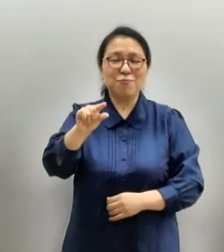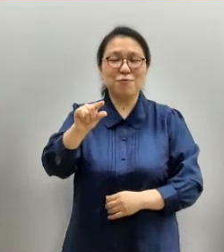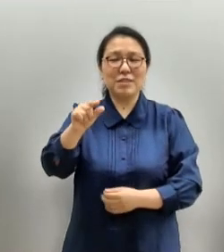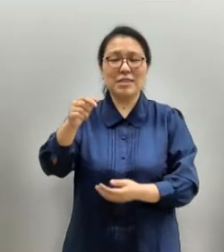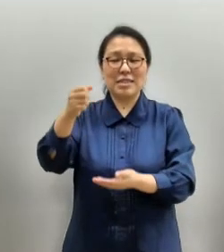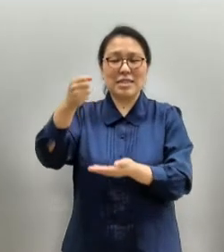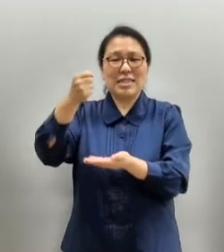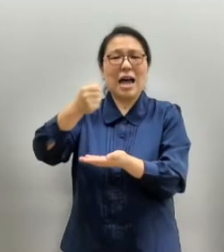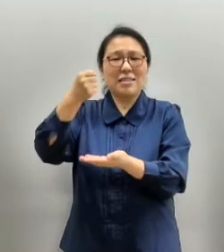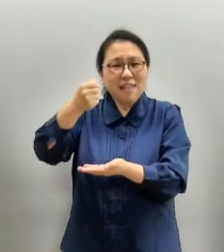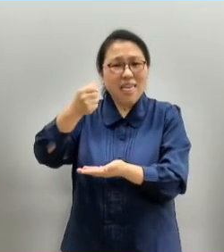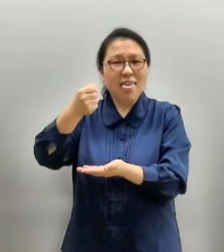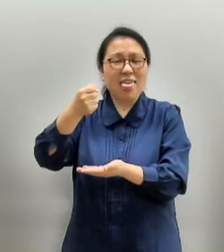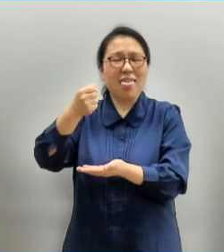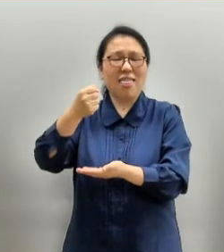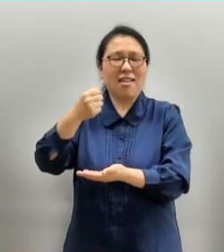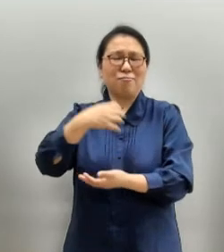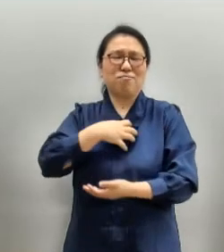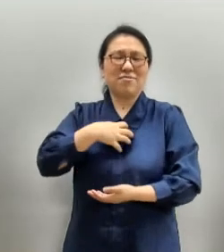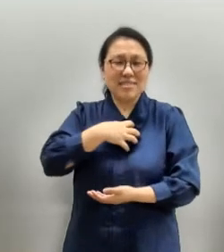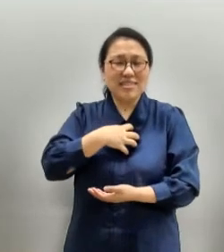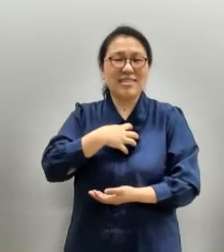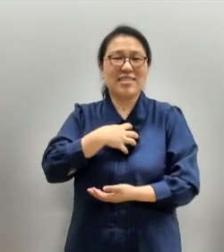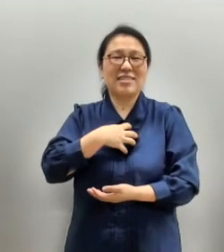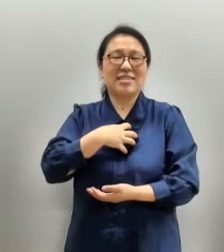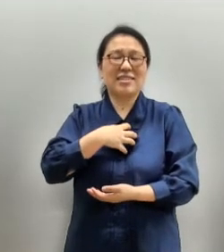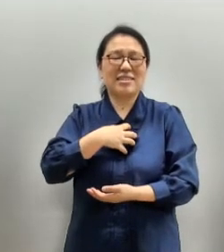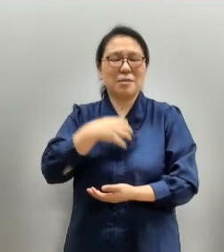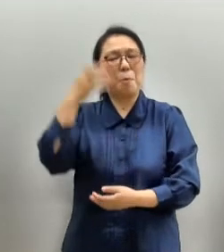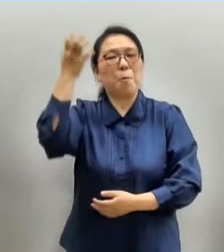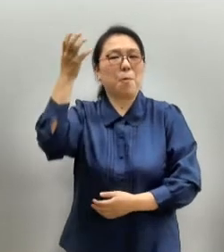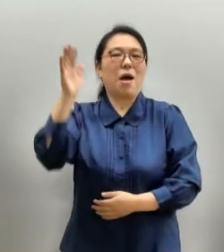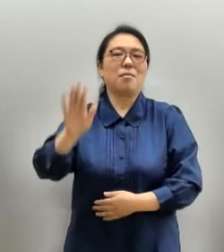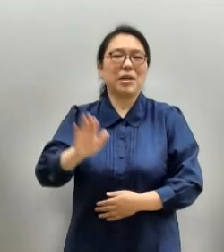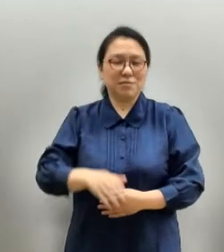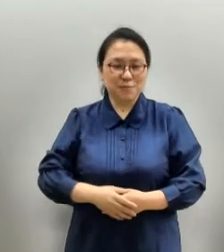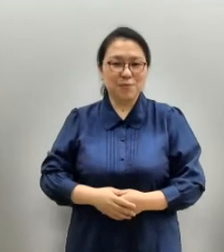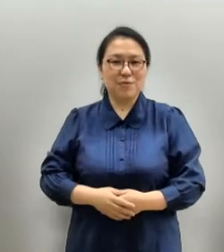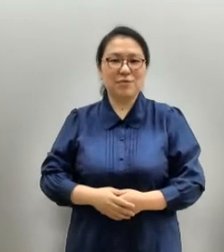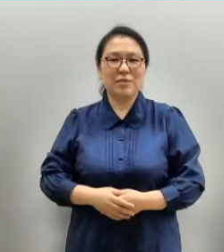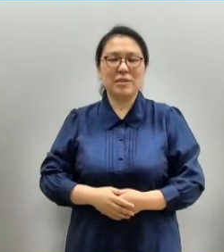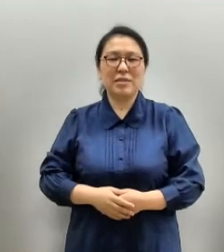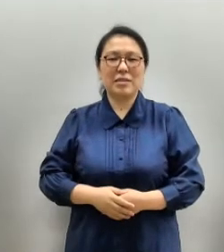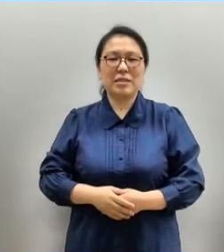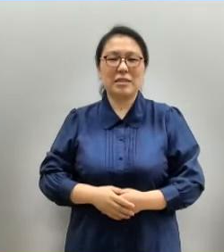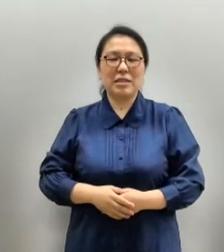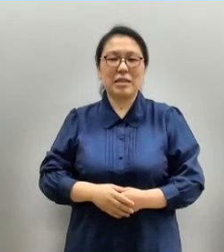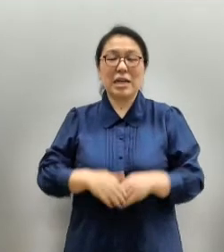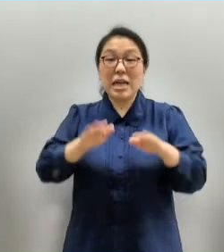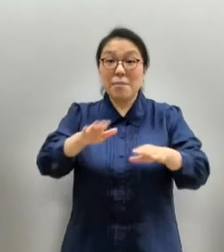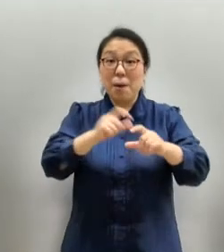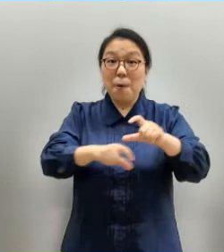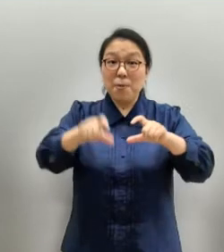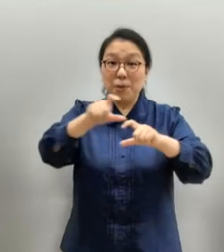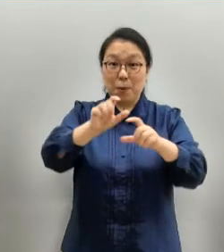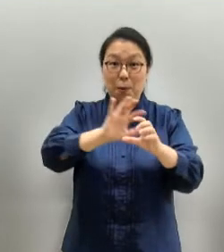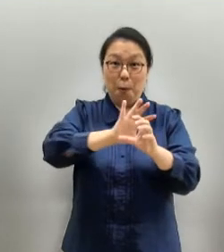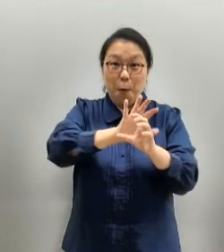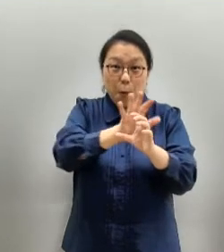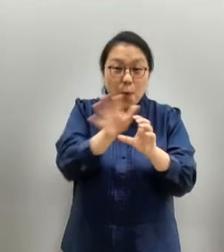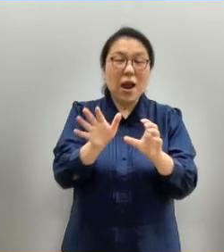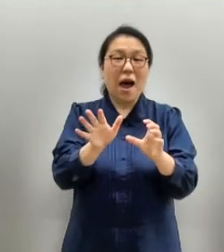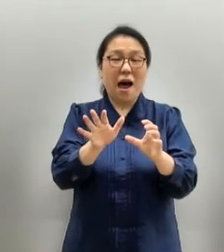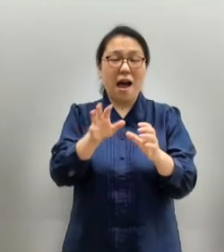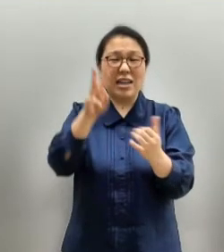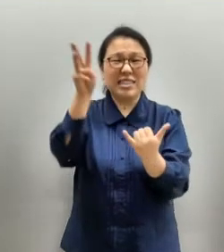政とか人の資源が非常に制約されます。でその上に今コロナとか災害の危機事象が